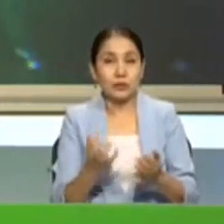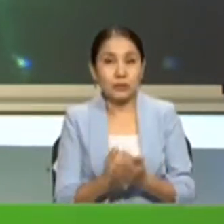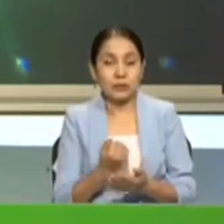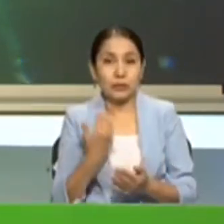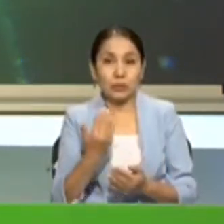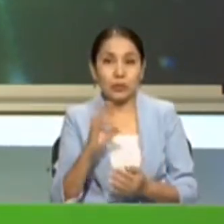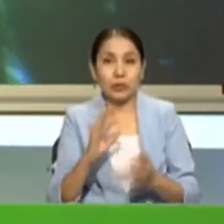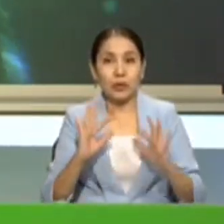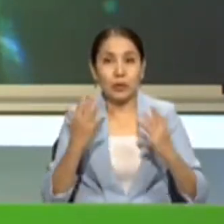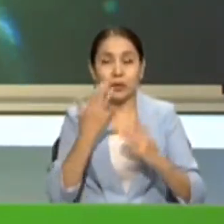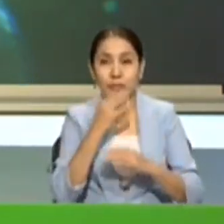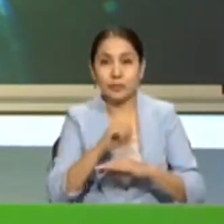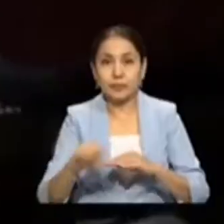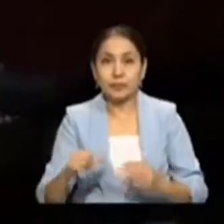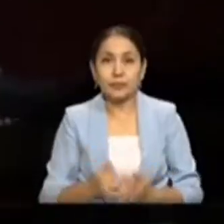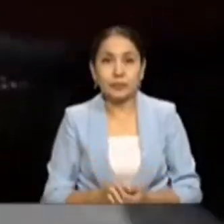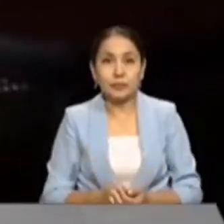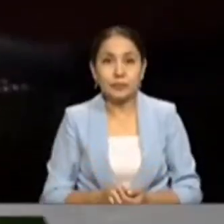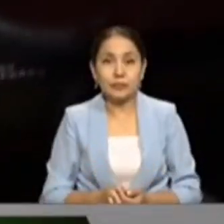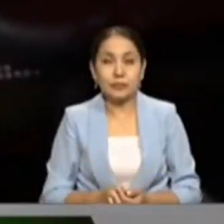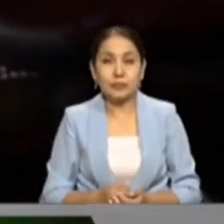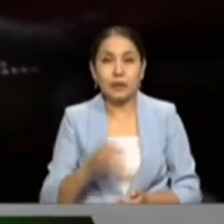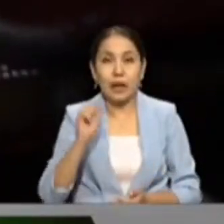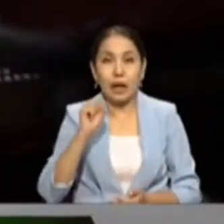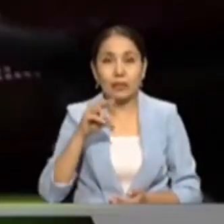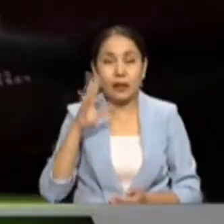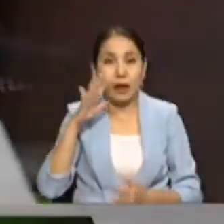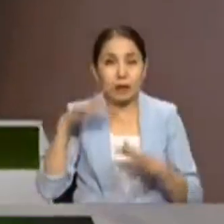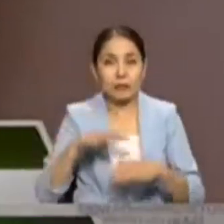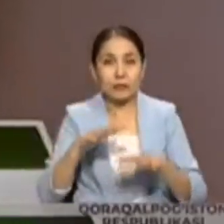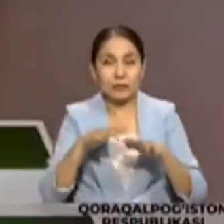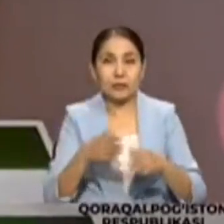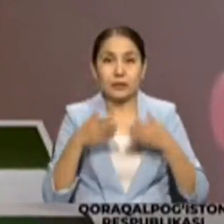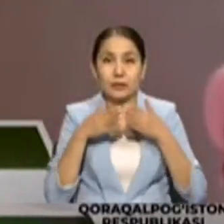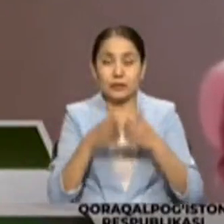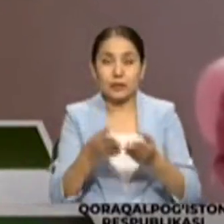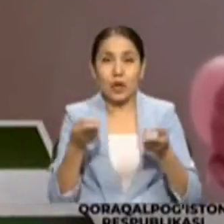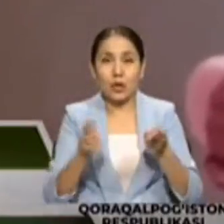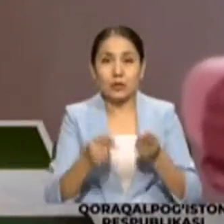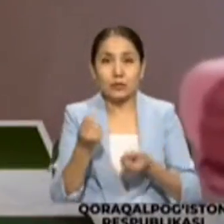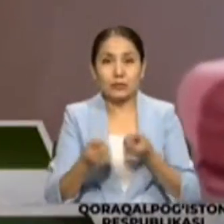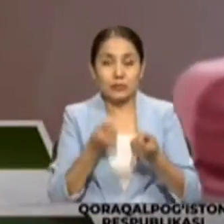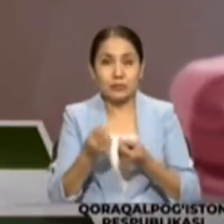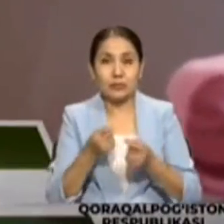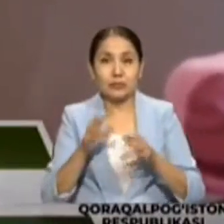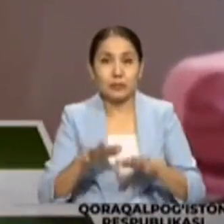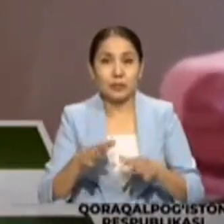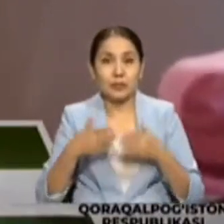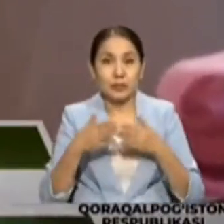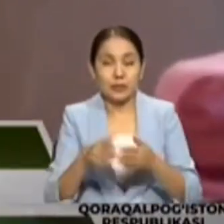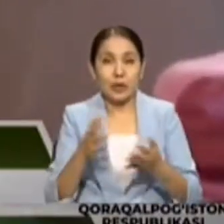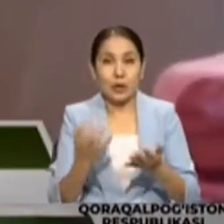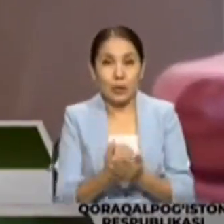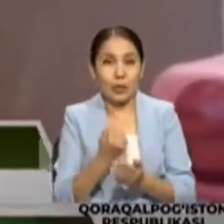etdi. Dasturimizda xorij xabarlari. Atlantika okeanida Titanik yo'lovchi layneri qoldiqlari tomon yo'l olgan batiskaf ekipajining omon